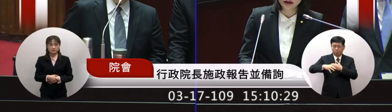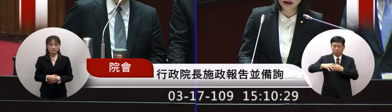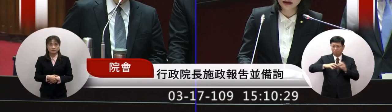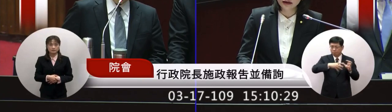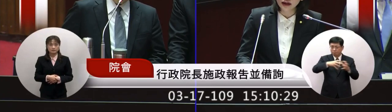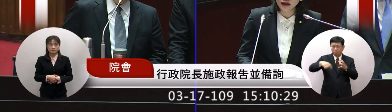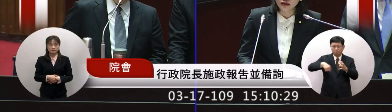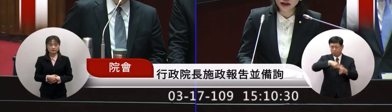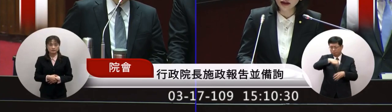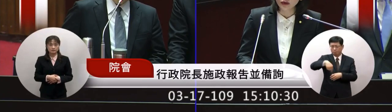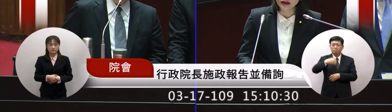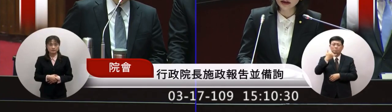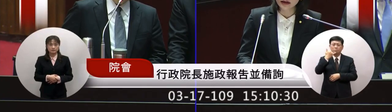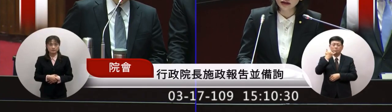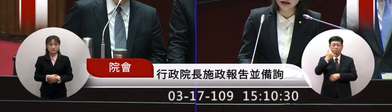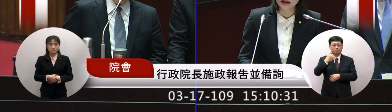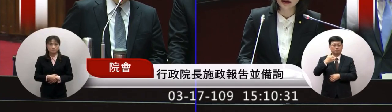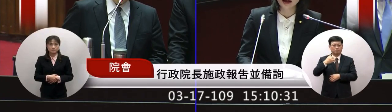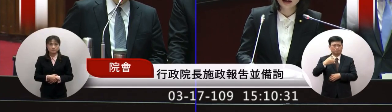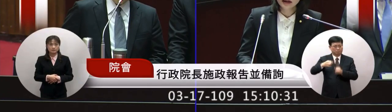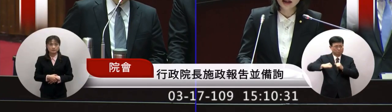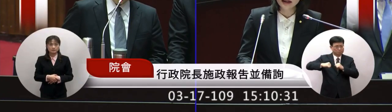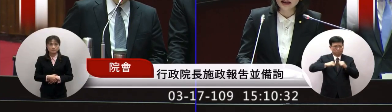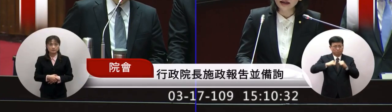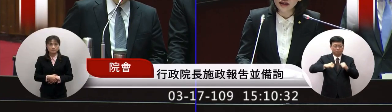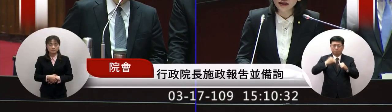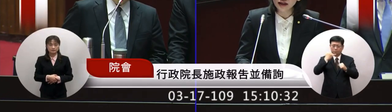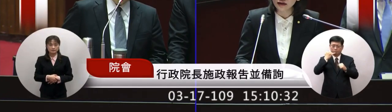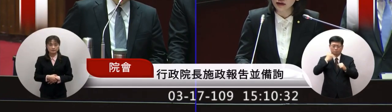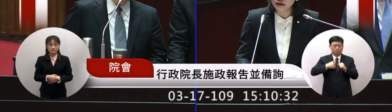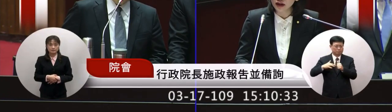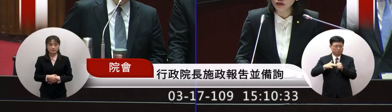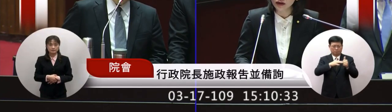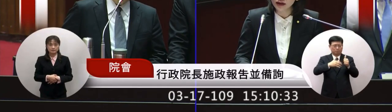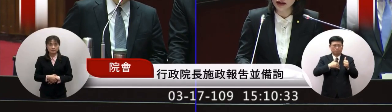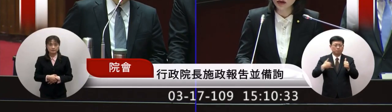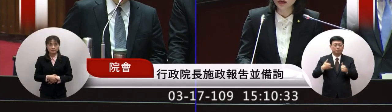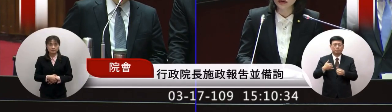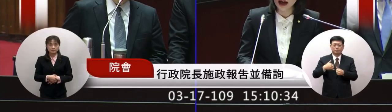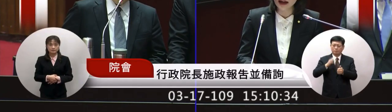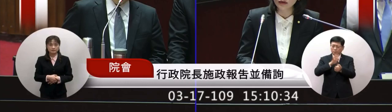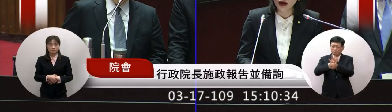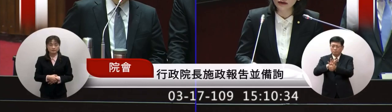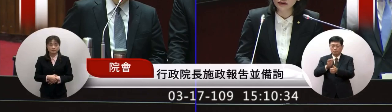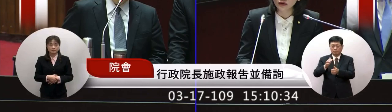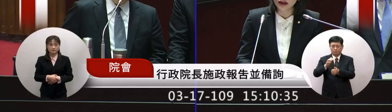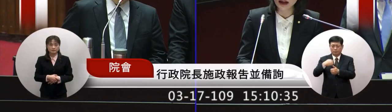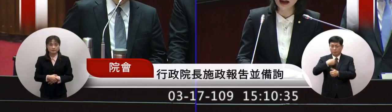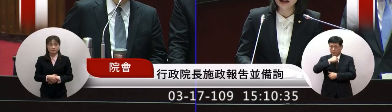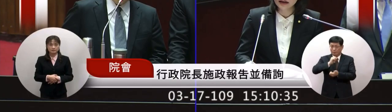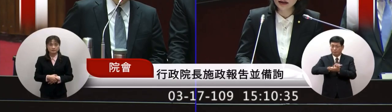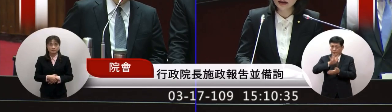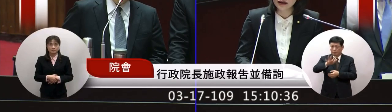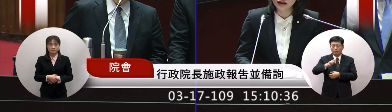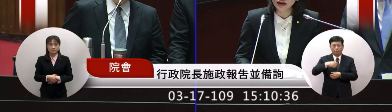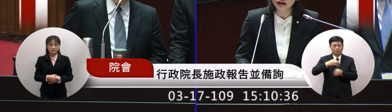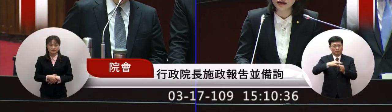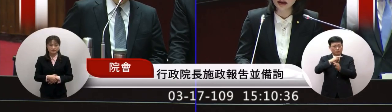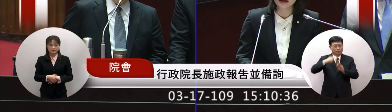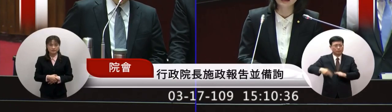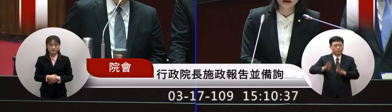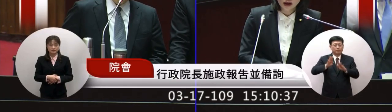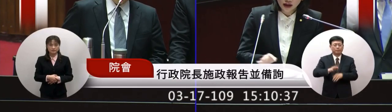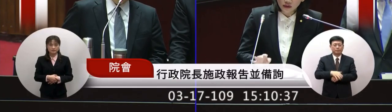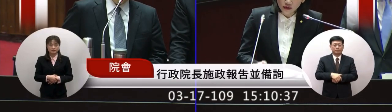就是能够在国际的市场上占领一定的地位，协助台湾未来经济的